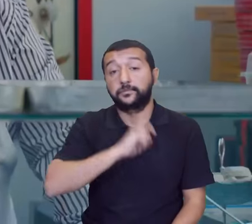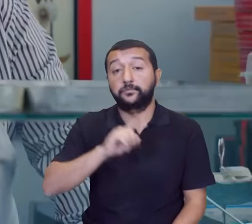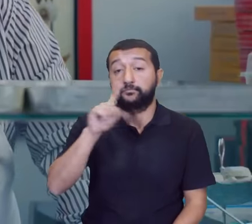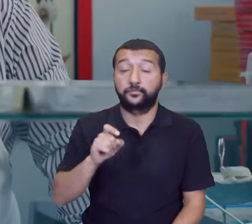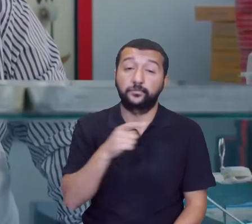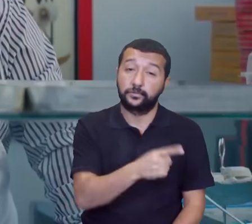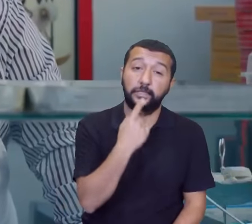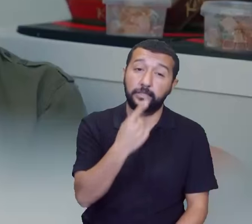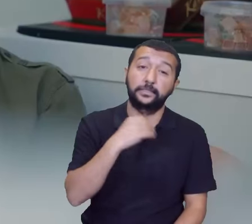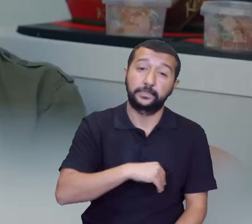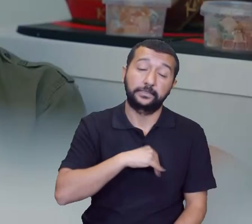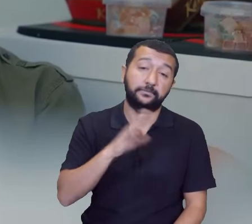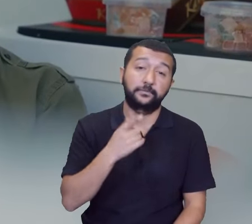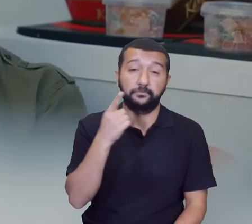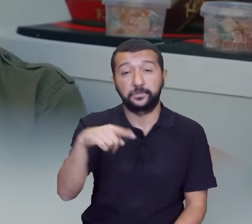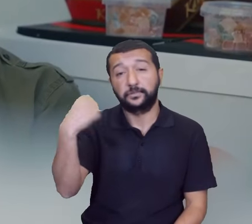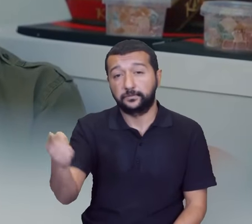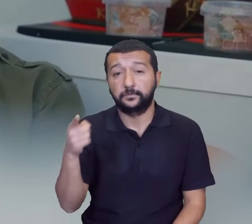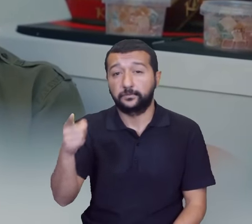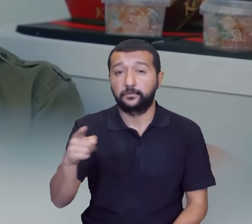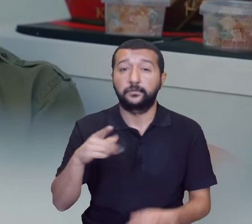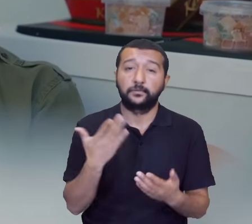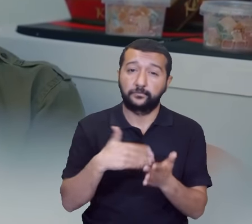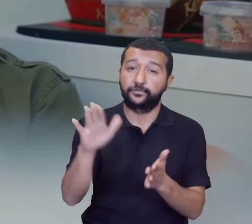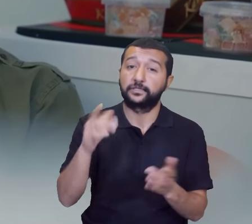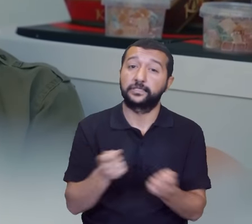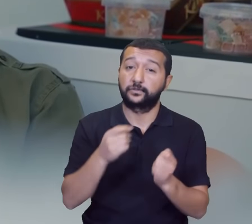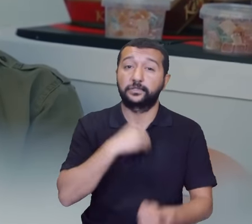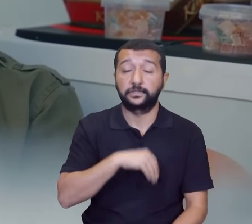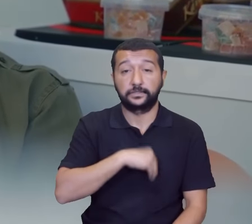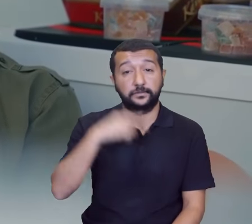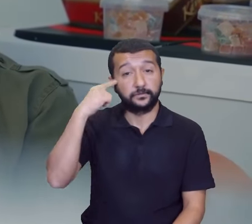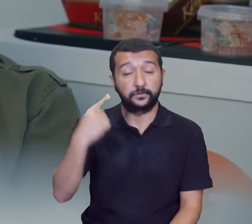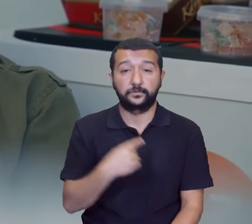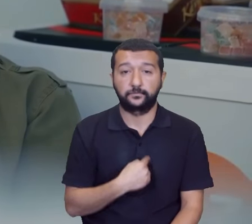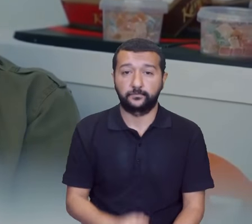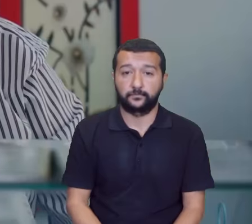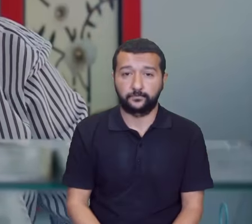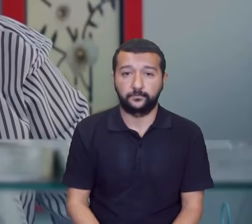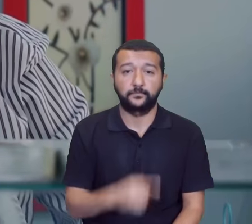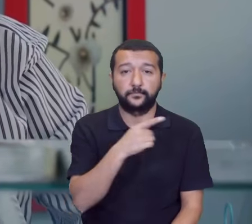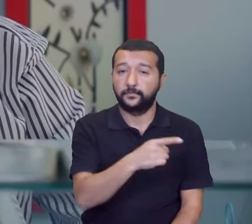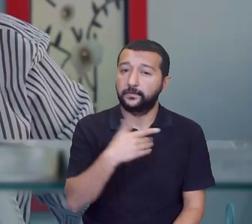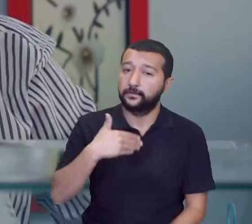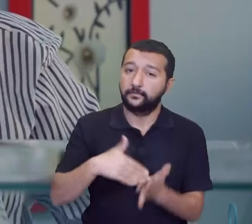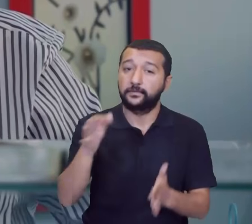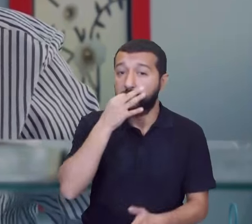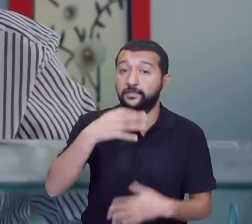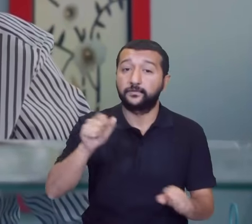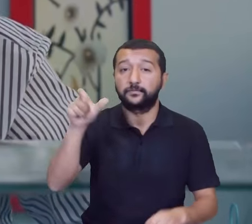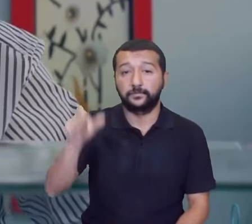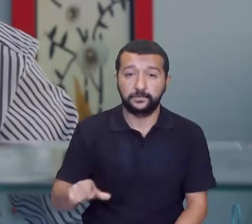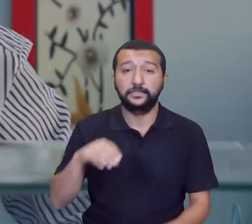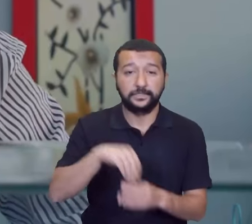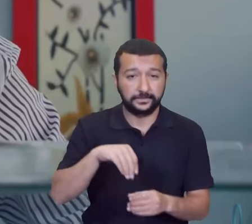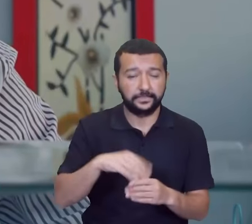yani. Bana şey gibi geldi yani, birisini bypass etmeye çalışıyormuş gibi geldi yani. Ettirtmem, ben onun